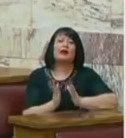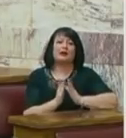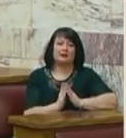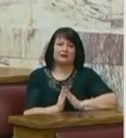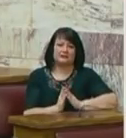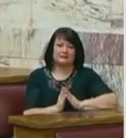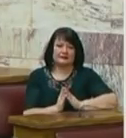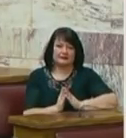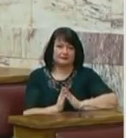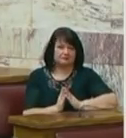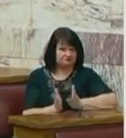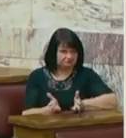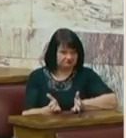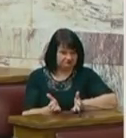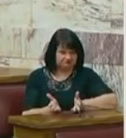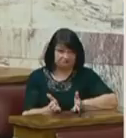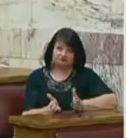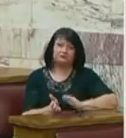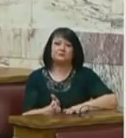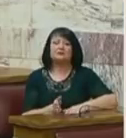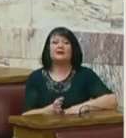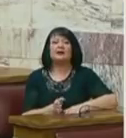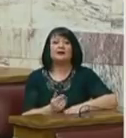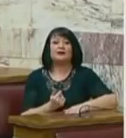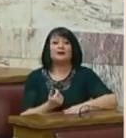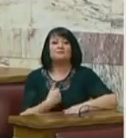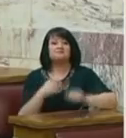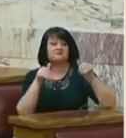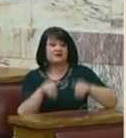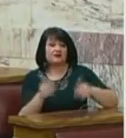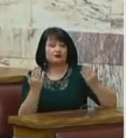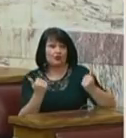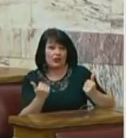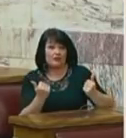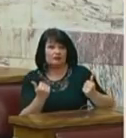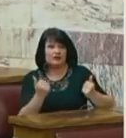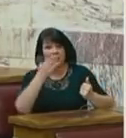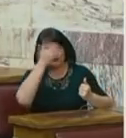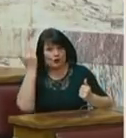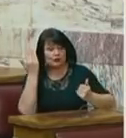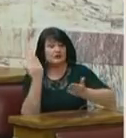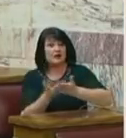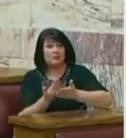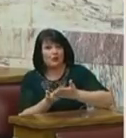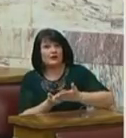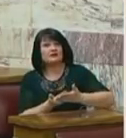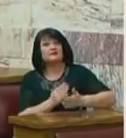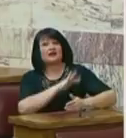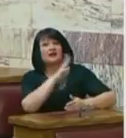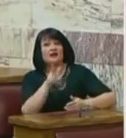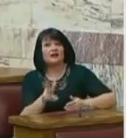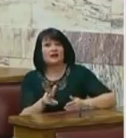στη μυστικότητα της ποινικής προδικασίας, χωρίς σεβασμό στο τεκμήριο αθωότητας, θα είχατε κάνει